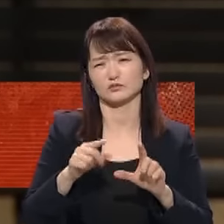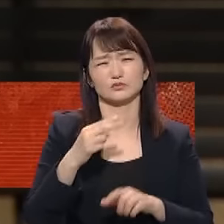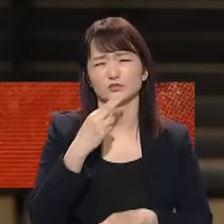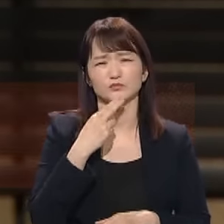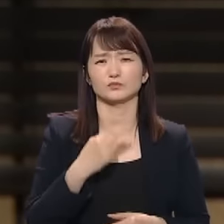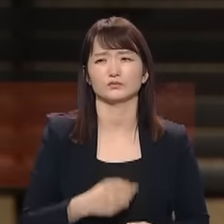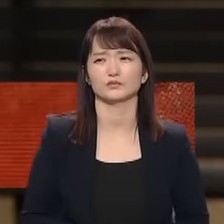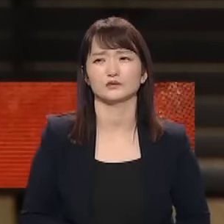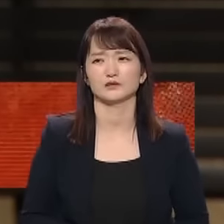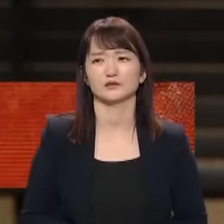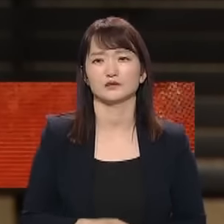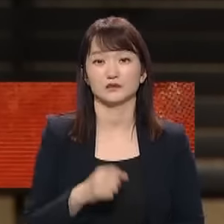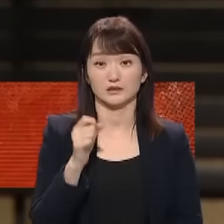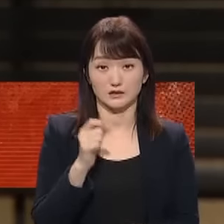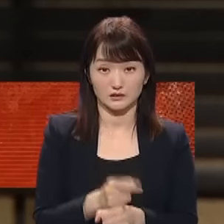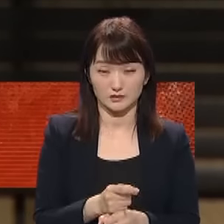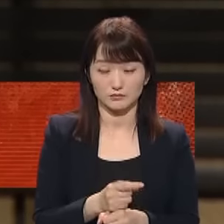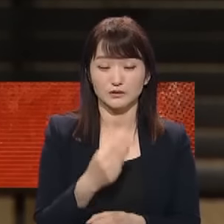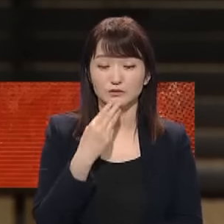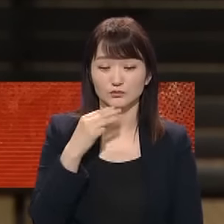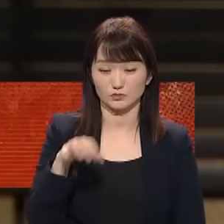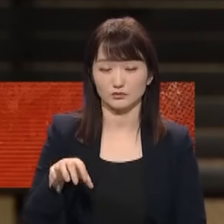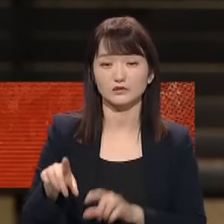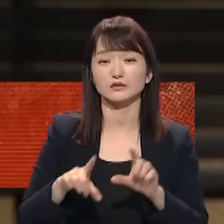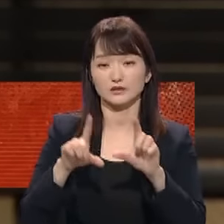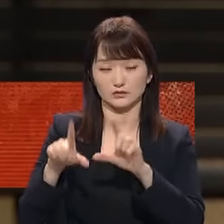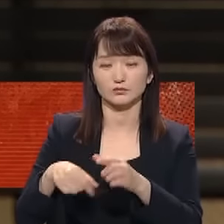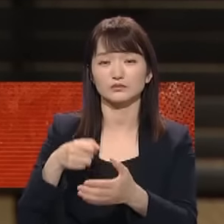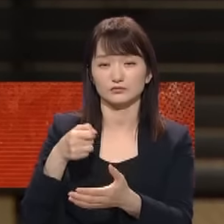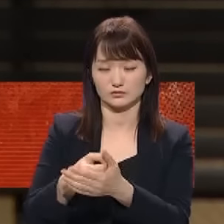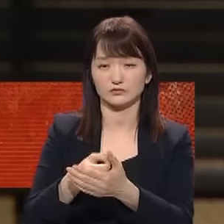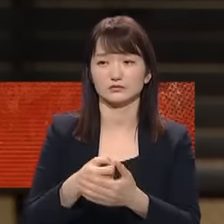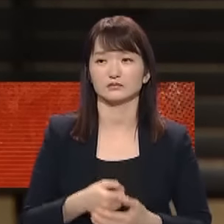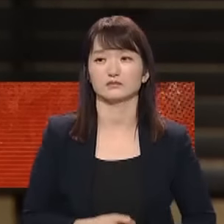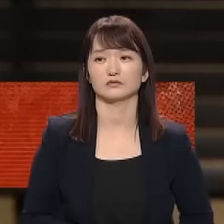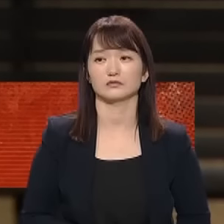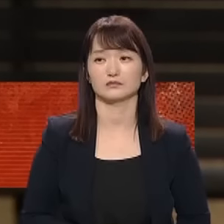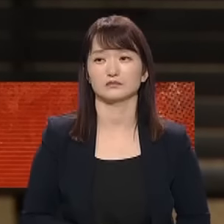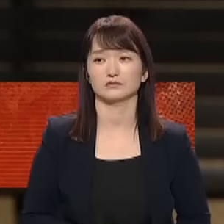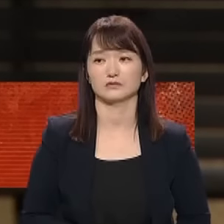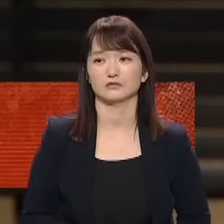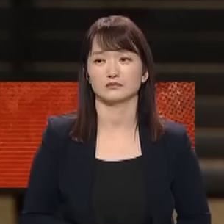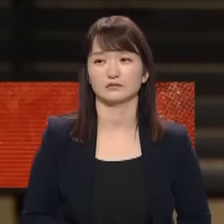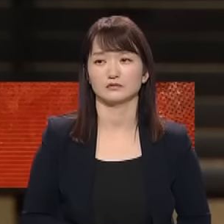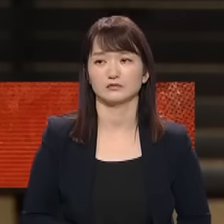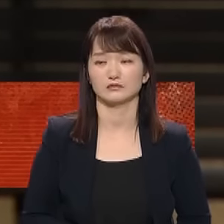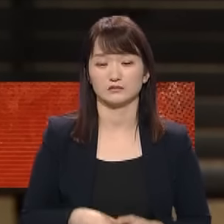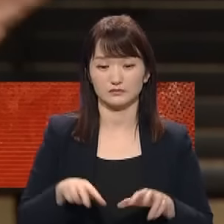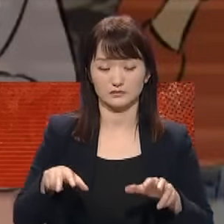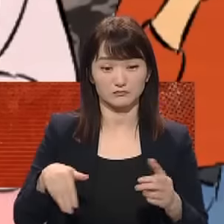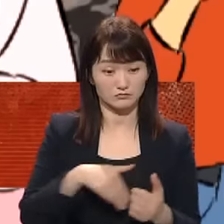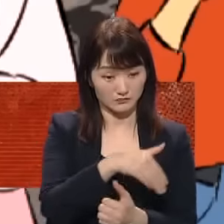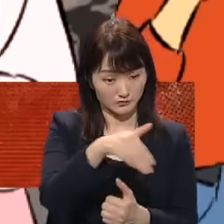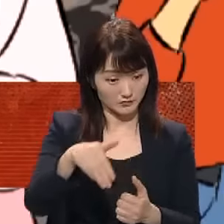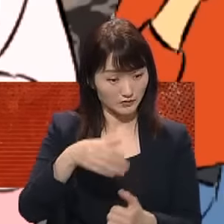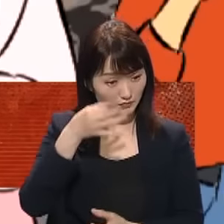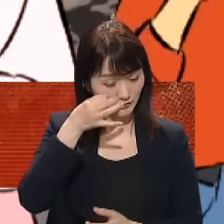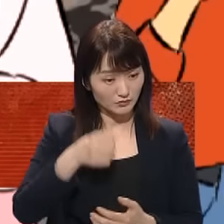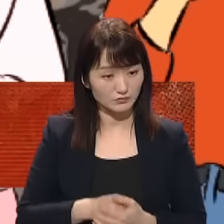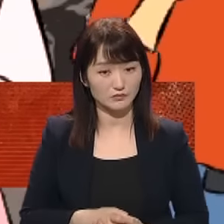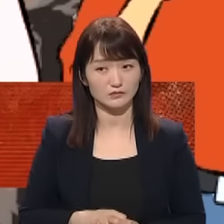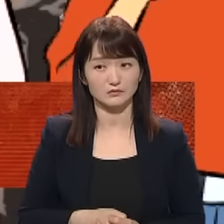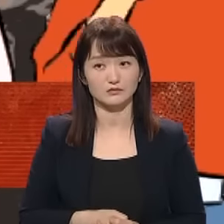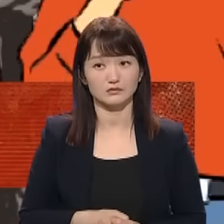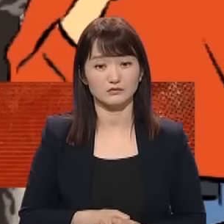이미 같은 서울에서 살기로 했고 이미 지금 뭐 흔히 말해서 덕골골 다 보고 계시잖아요. 어. 그냥 너 알아, 니네는 너 알아서 살아.